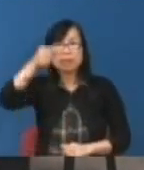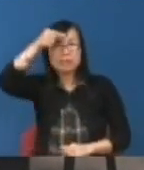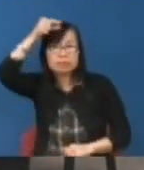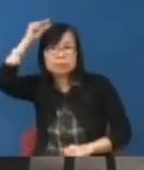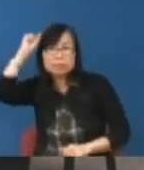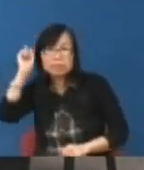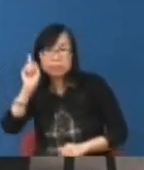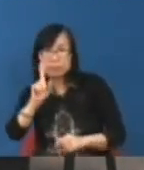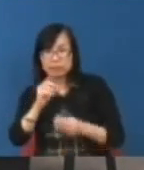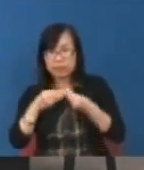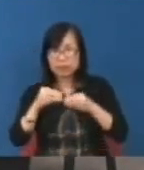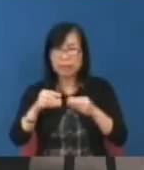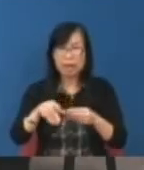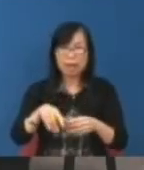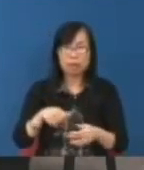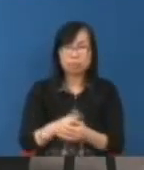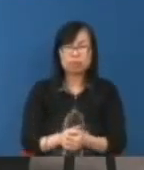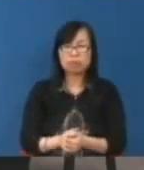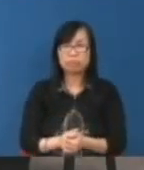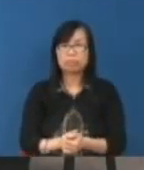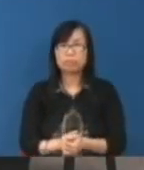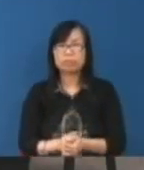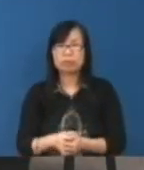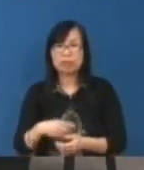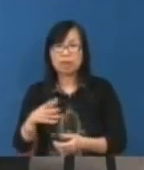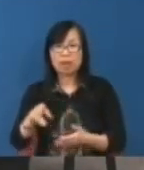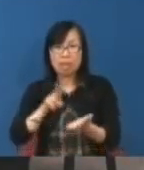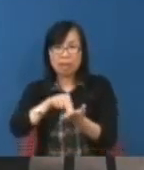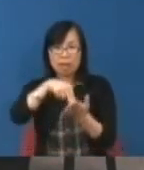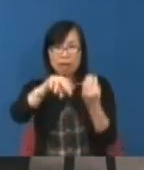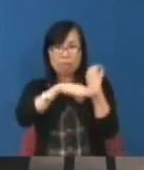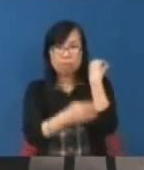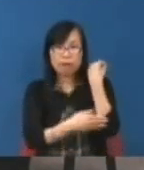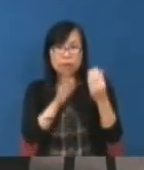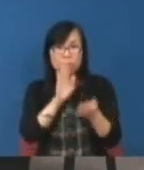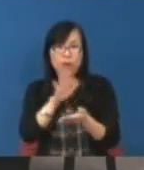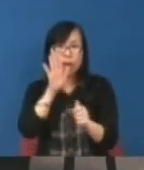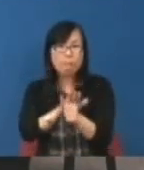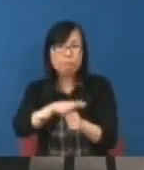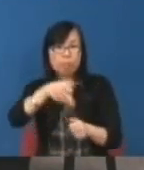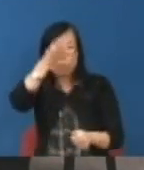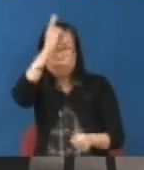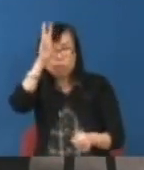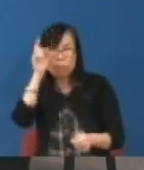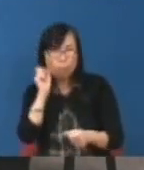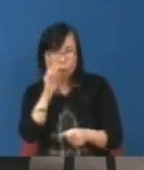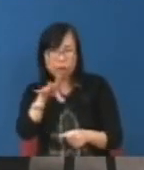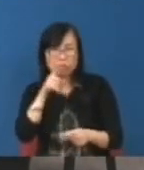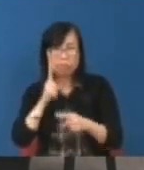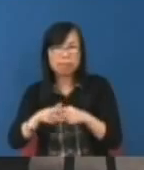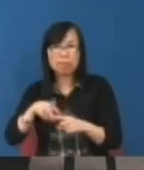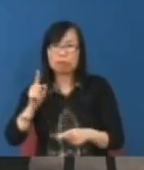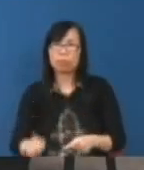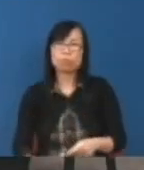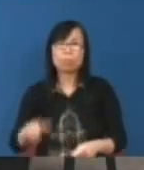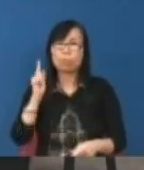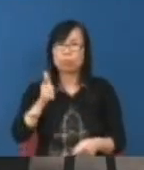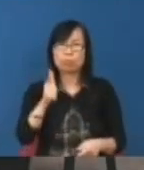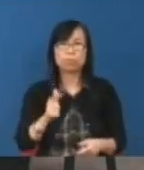一樣嘢就教壞細路，咁易教壞 啲細路， 咁易教壞。 我 你屋企真 係 有啲問題咯， 心痛